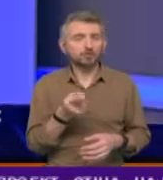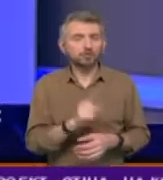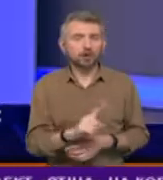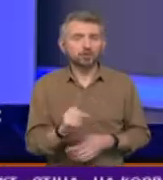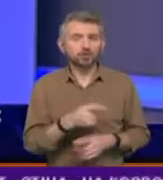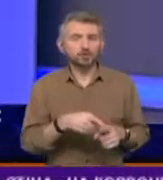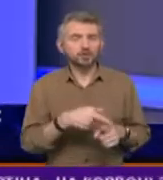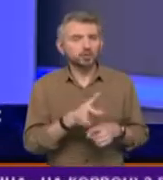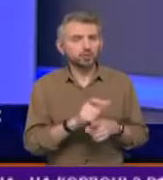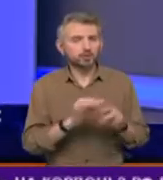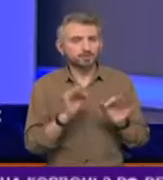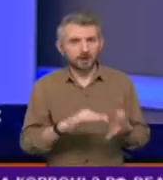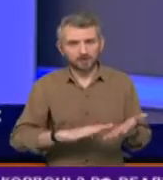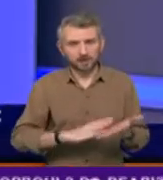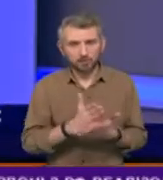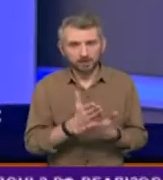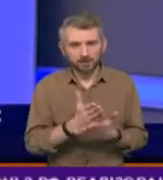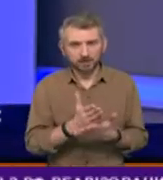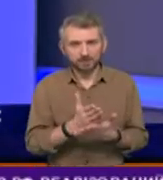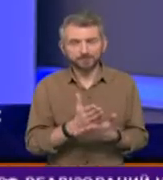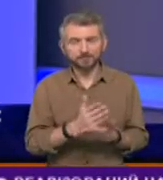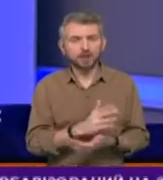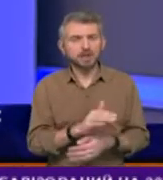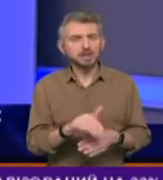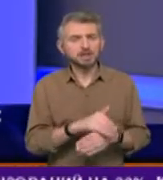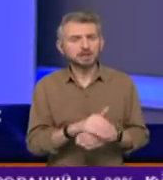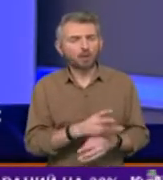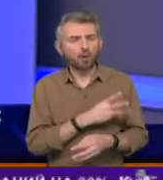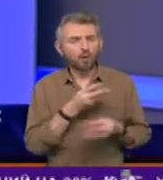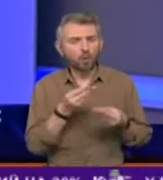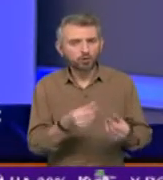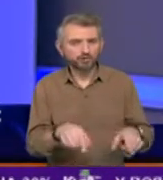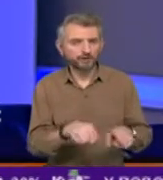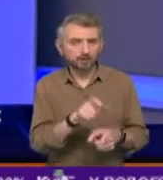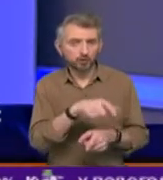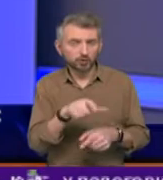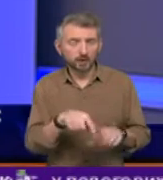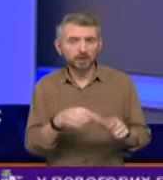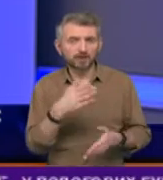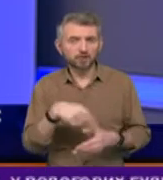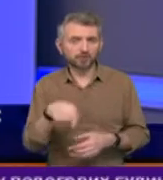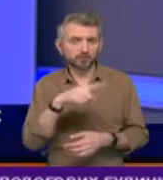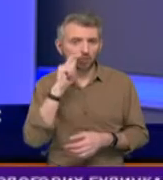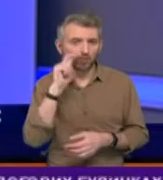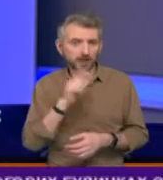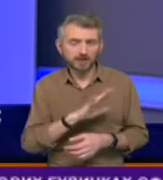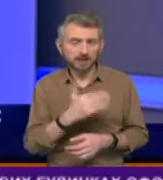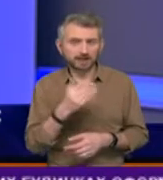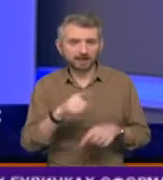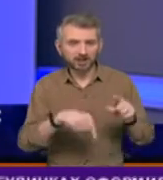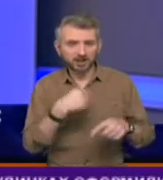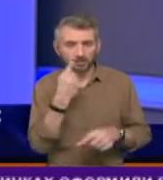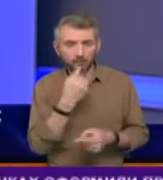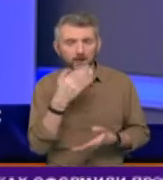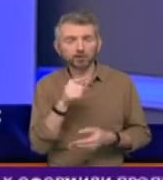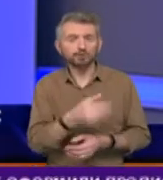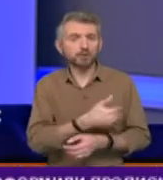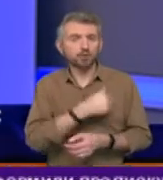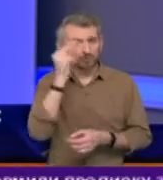Це Донбас, Луганський, да, частина, ми знаємо всі неконтрольовані території, плюс Крим. Такі учні, для них